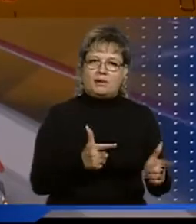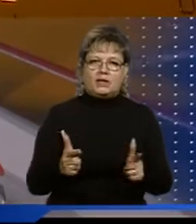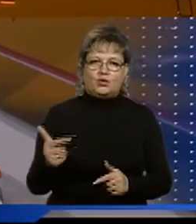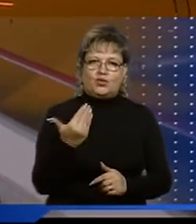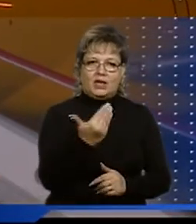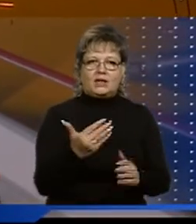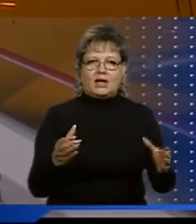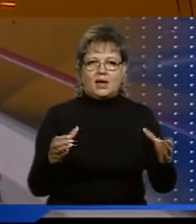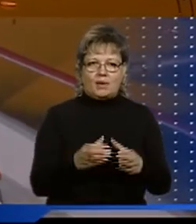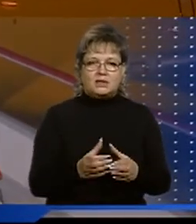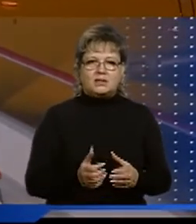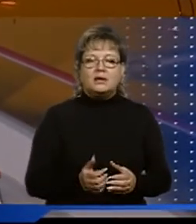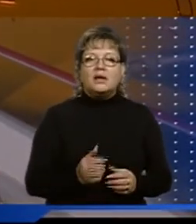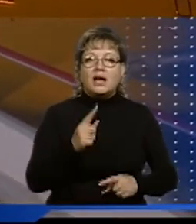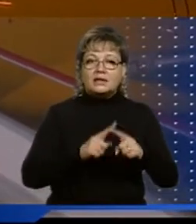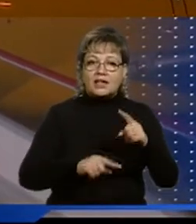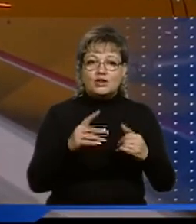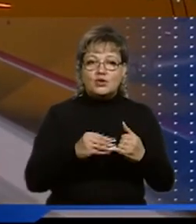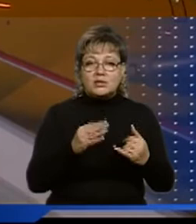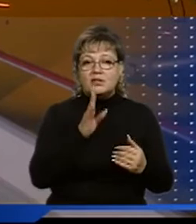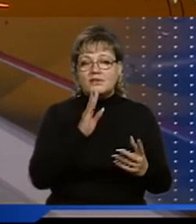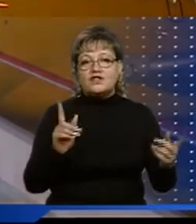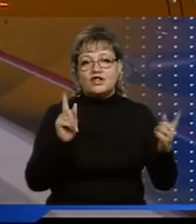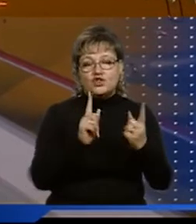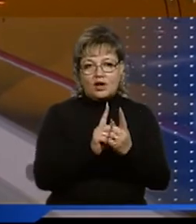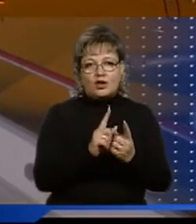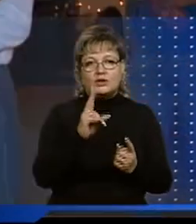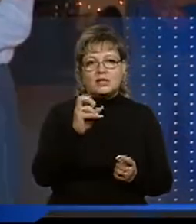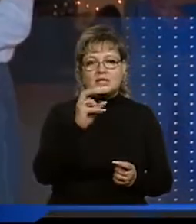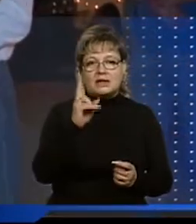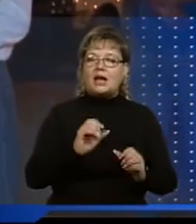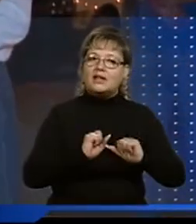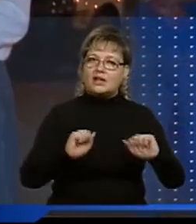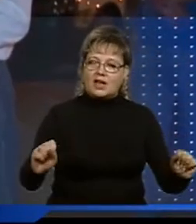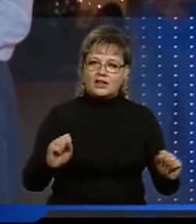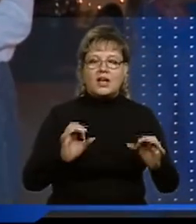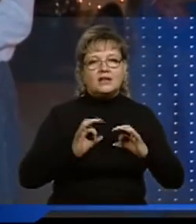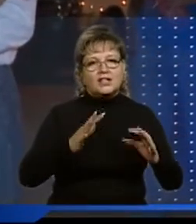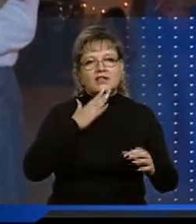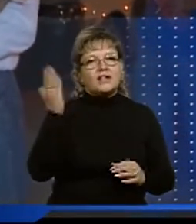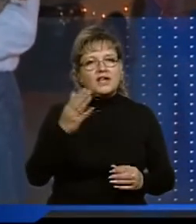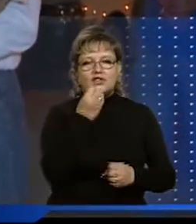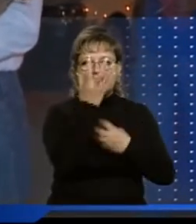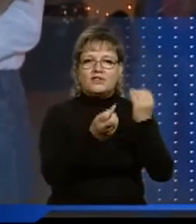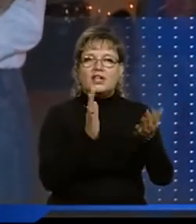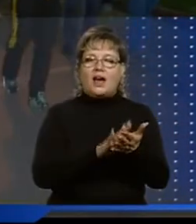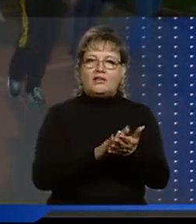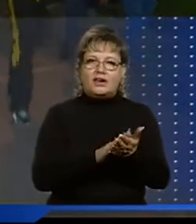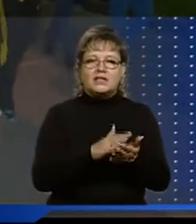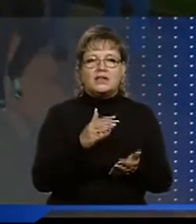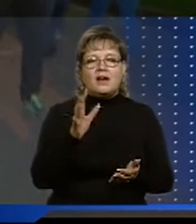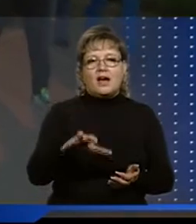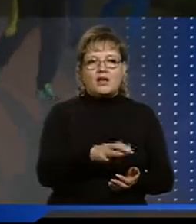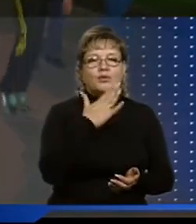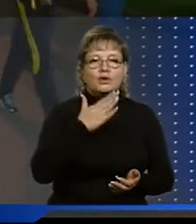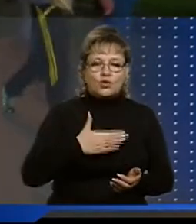команде. На родной земле девушек встречали как национальных героинь, торжественные речи, цветы и овации. Гандбол в